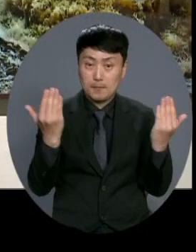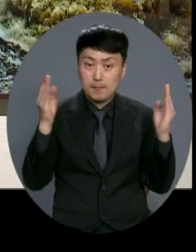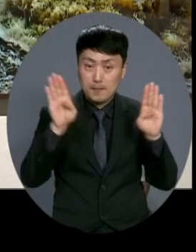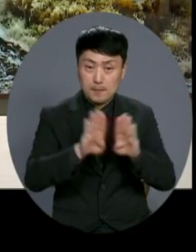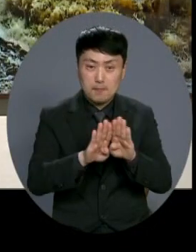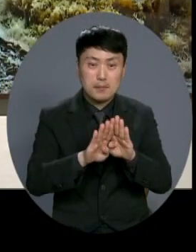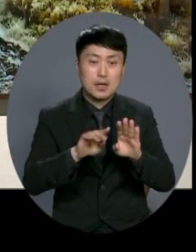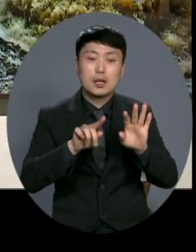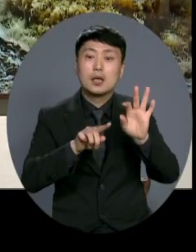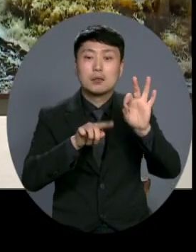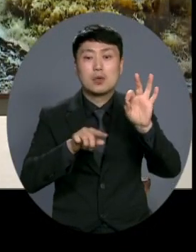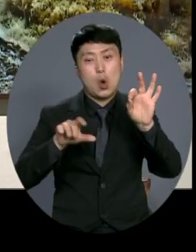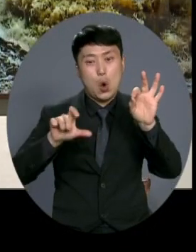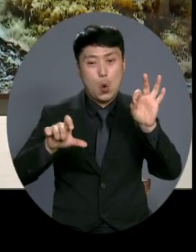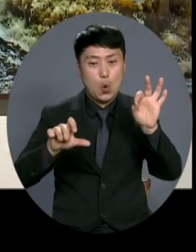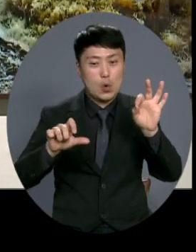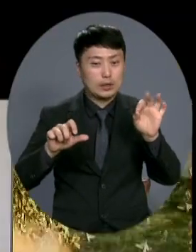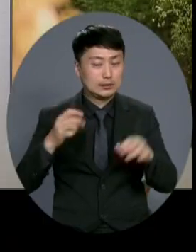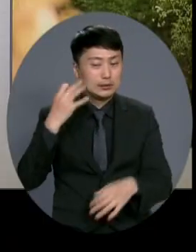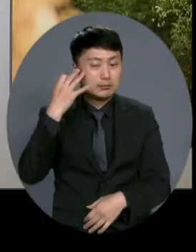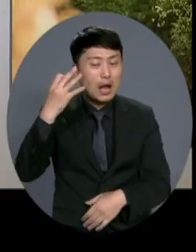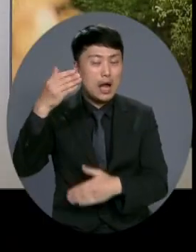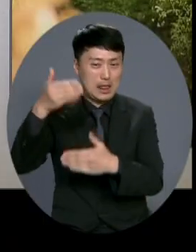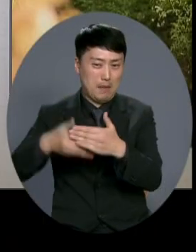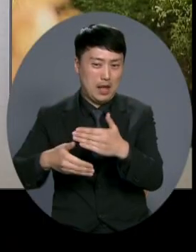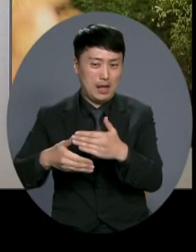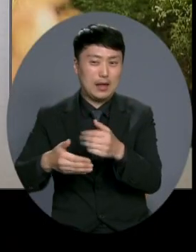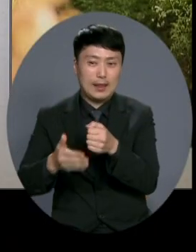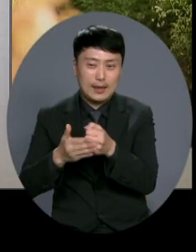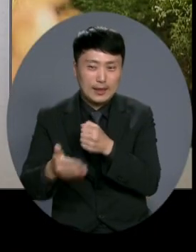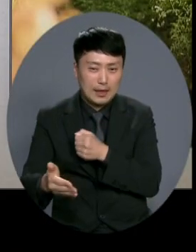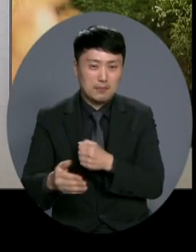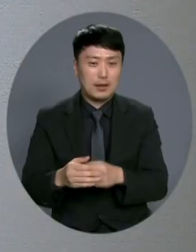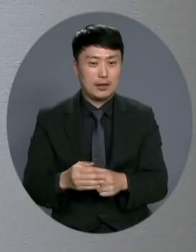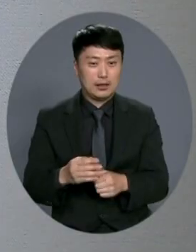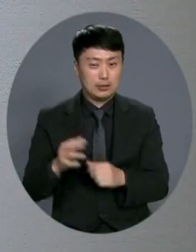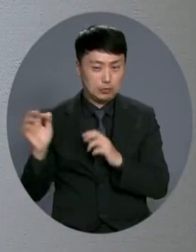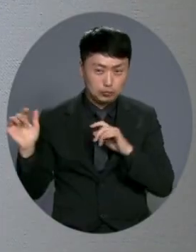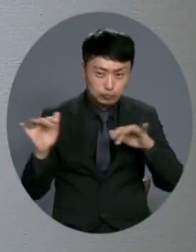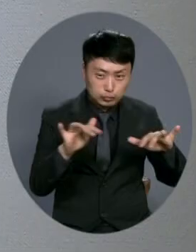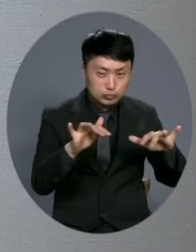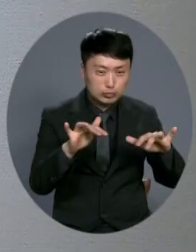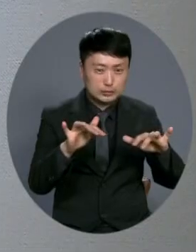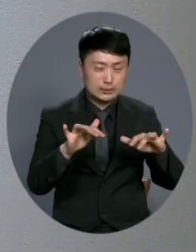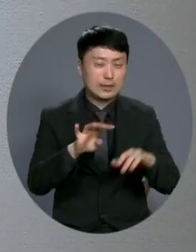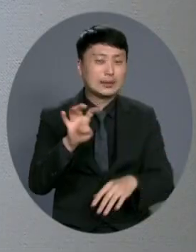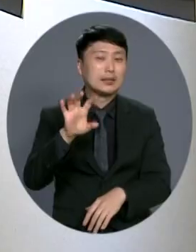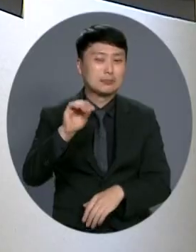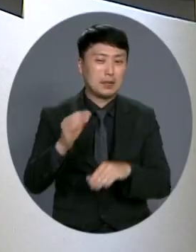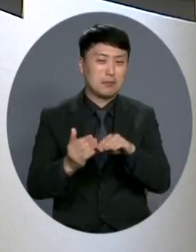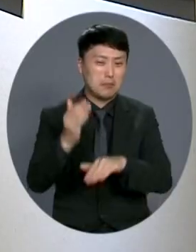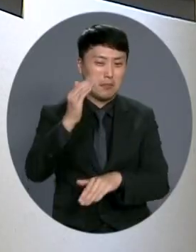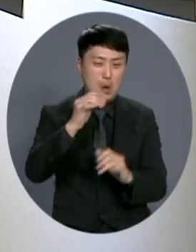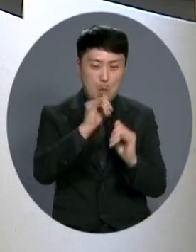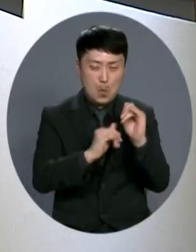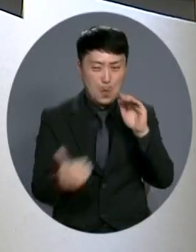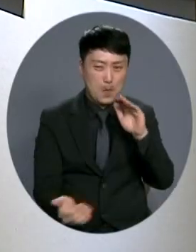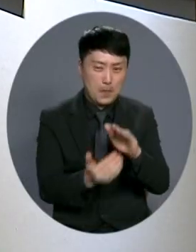달 5일. 아직 2주 이상 남은 점을 감안하면 40만 명을 무난히 돌파해 역대 최고